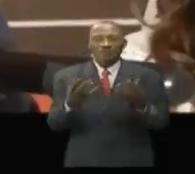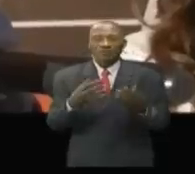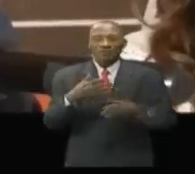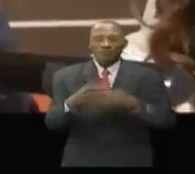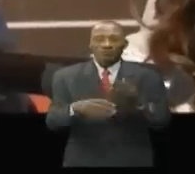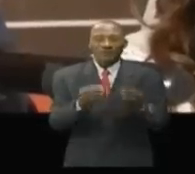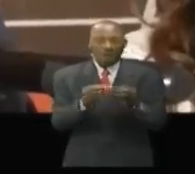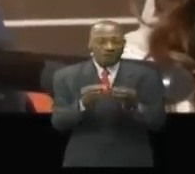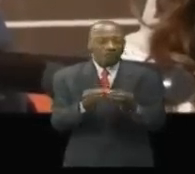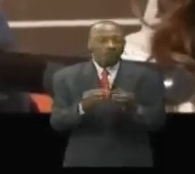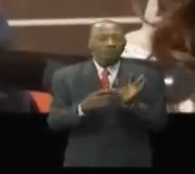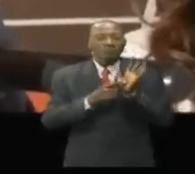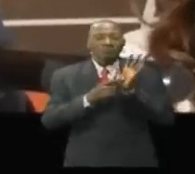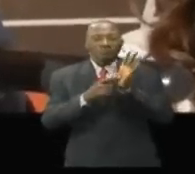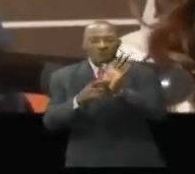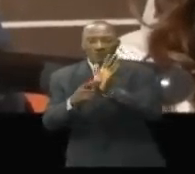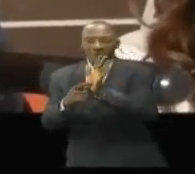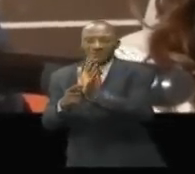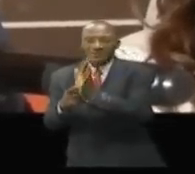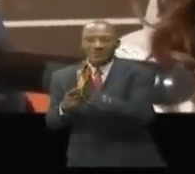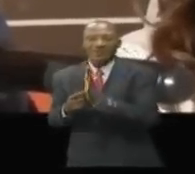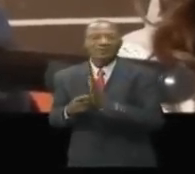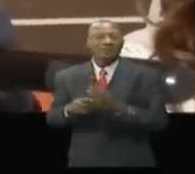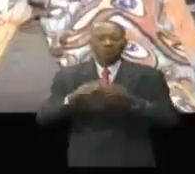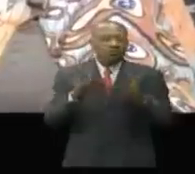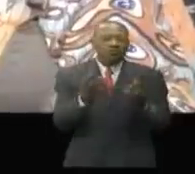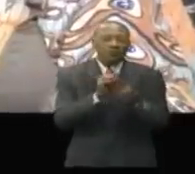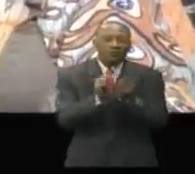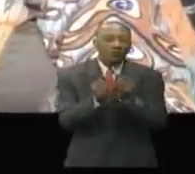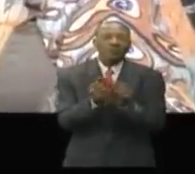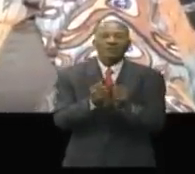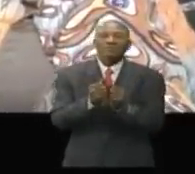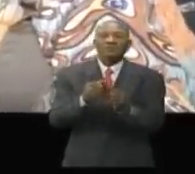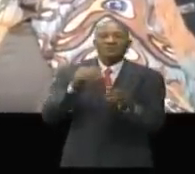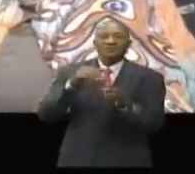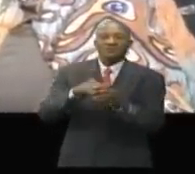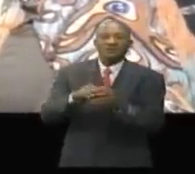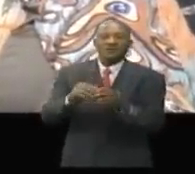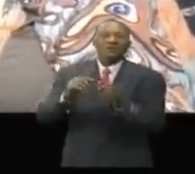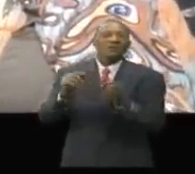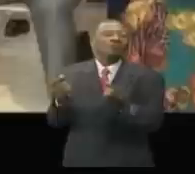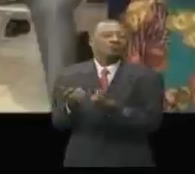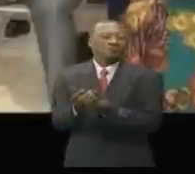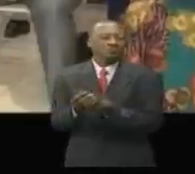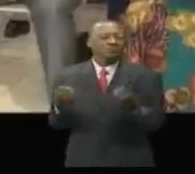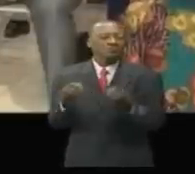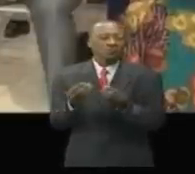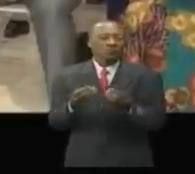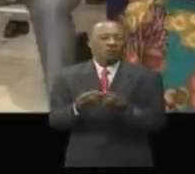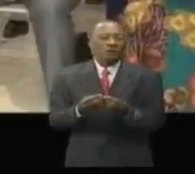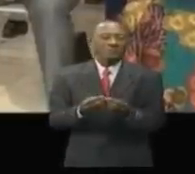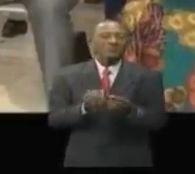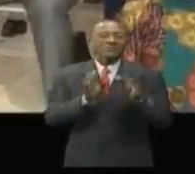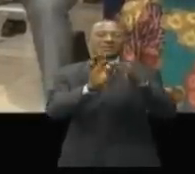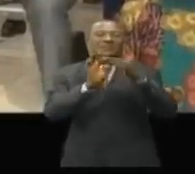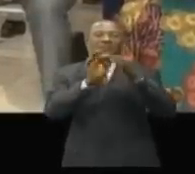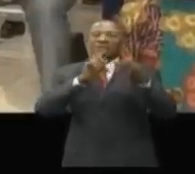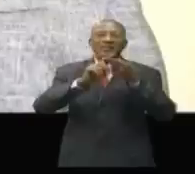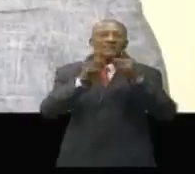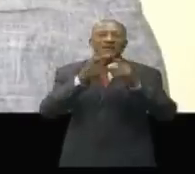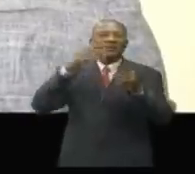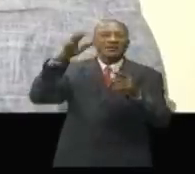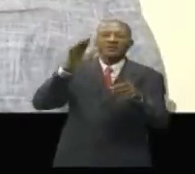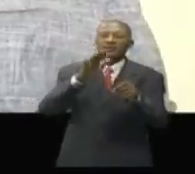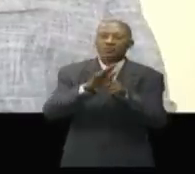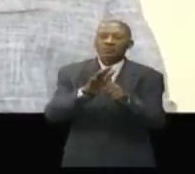présenter les grandes lignes de ce forum international qui reçoit l'appui de plusieurs partenaires parmi lesquels les ministères du genre